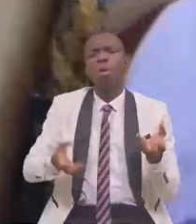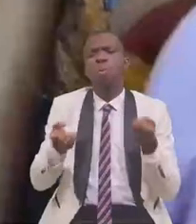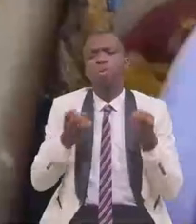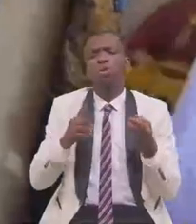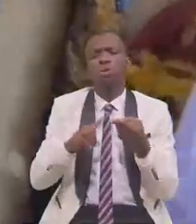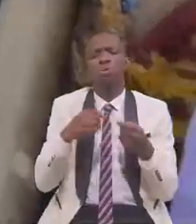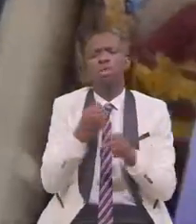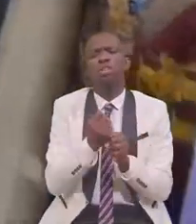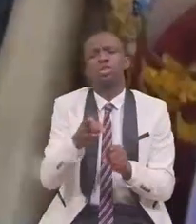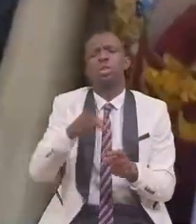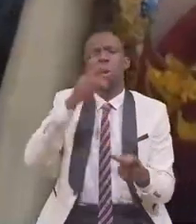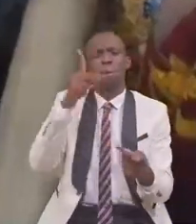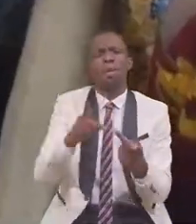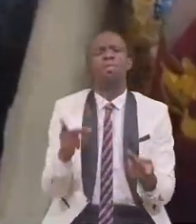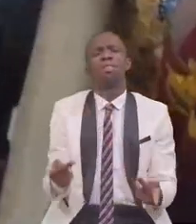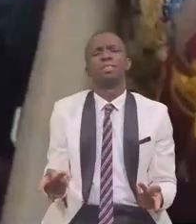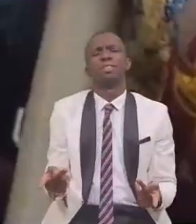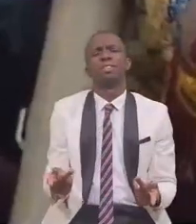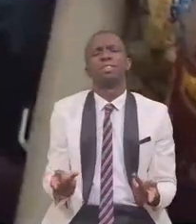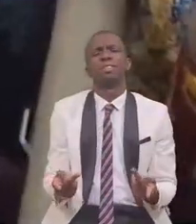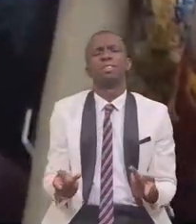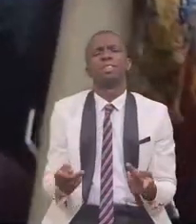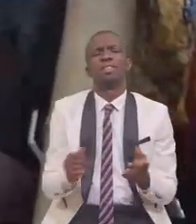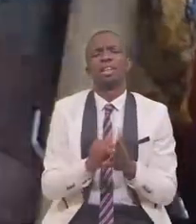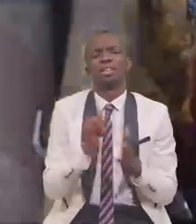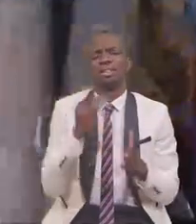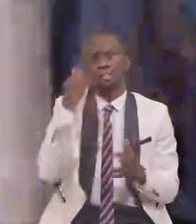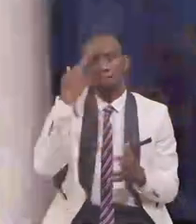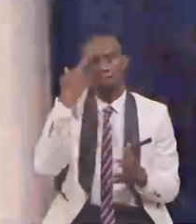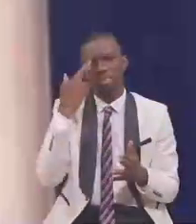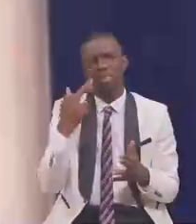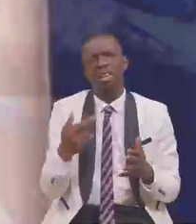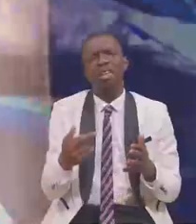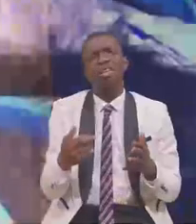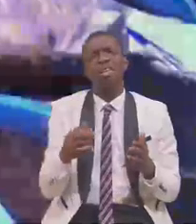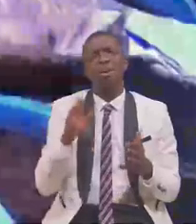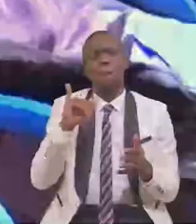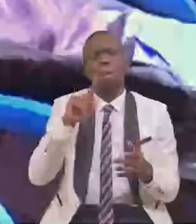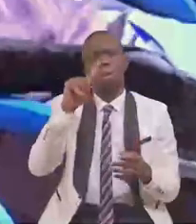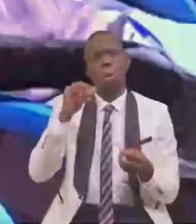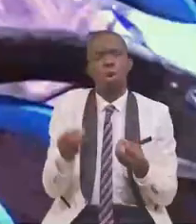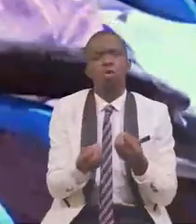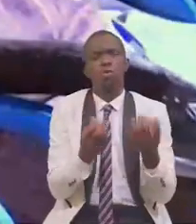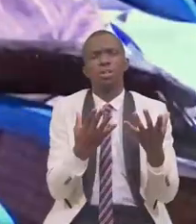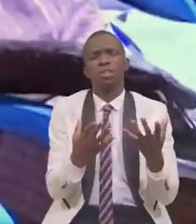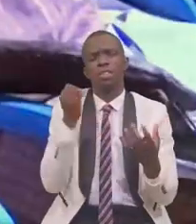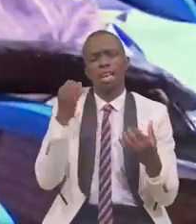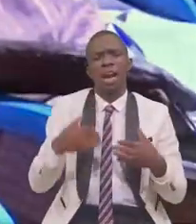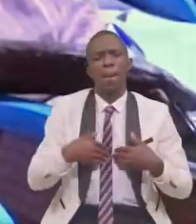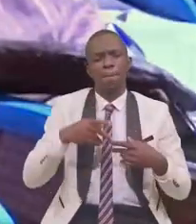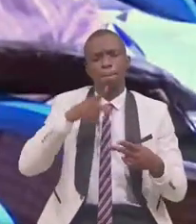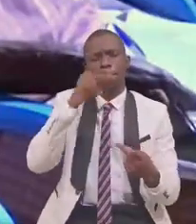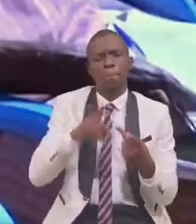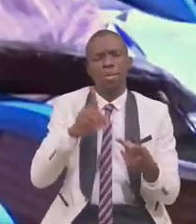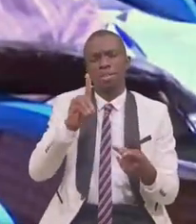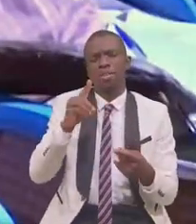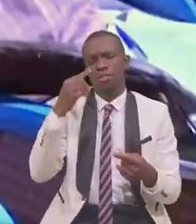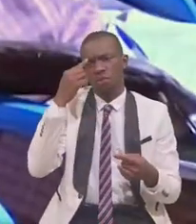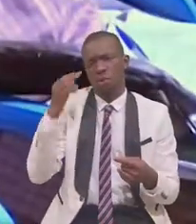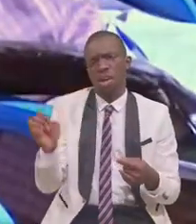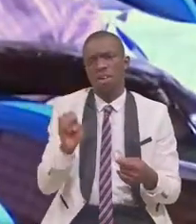Car par une seule offrande, il a amené à la perfection pour toujours ceux qui sont sanctifiés.